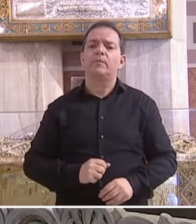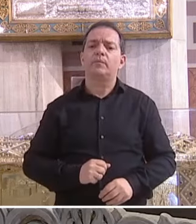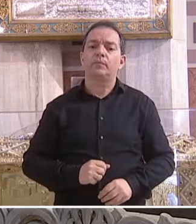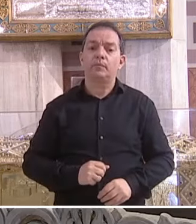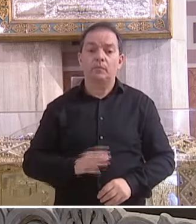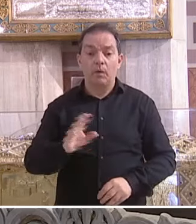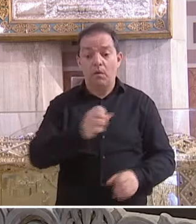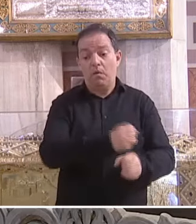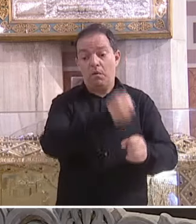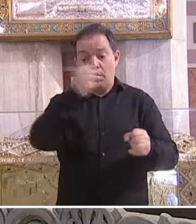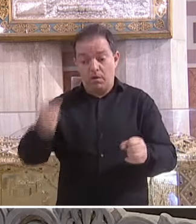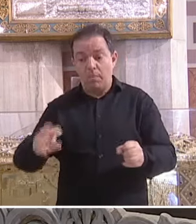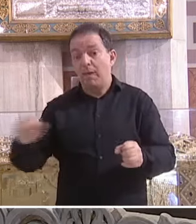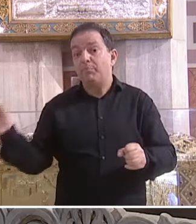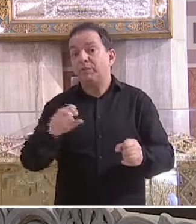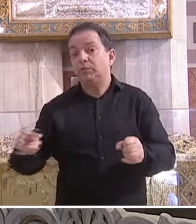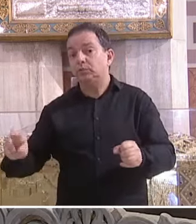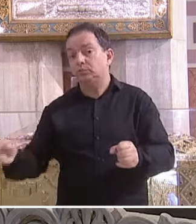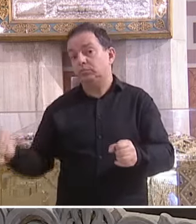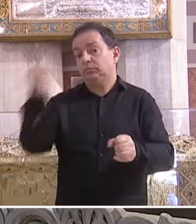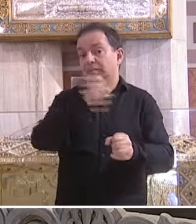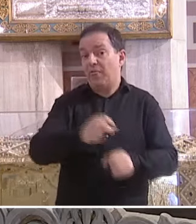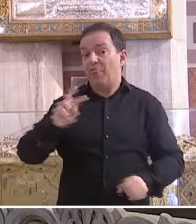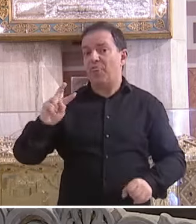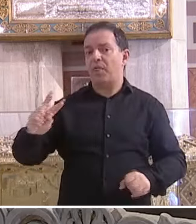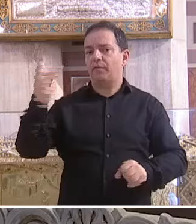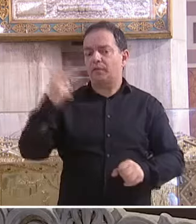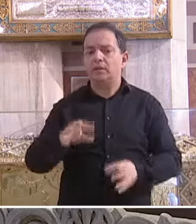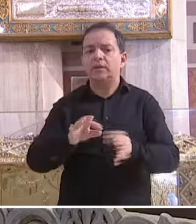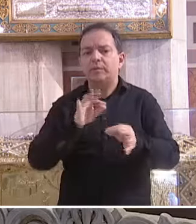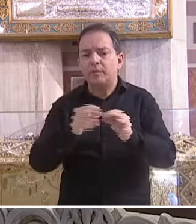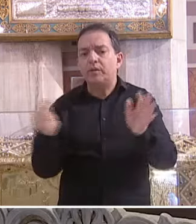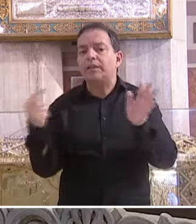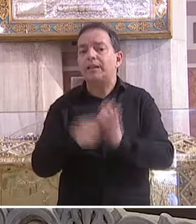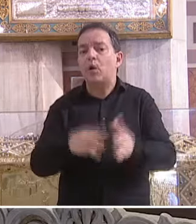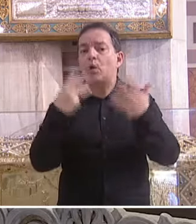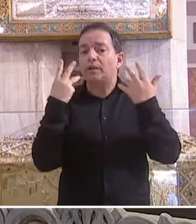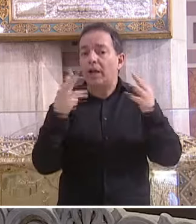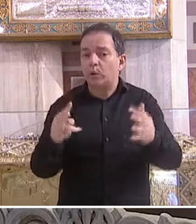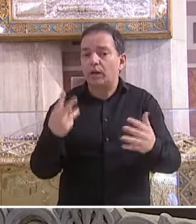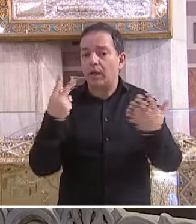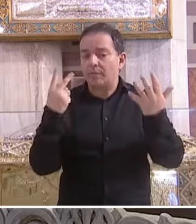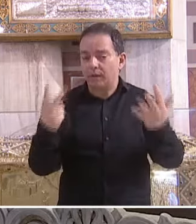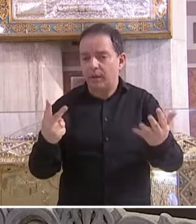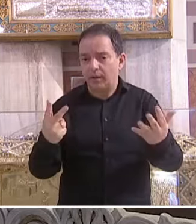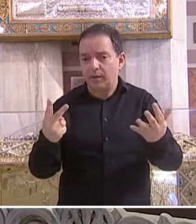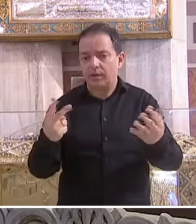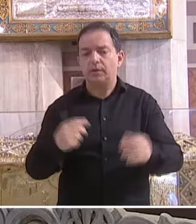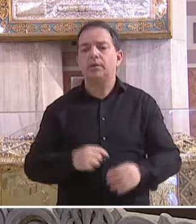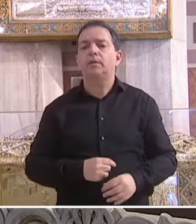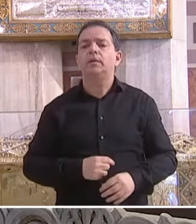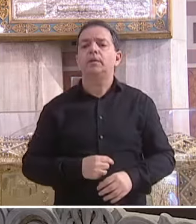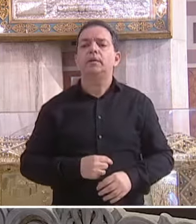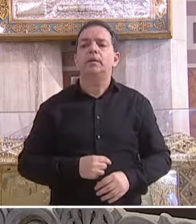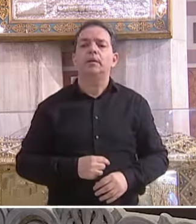Δευτέρας Πατριαρχίας του και συγκεκριμένα τον Σεπτέμβριο του 1807,